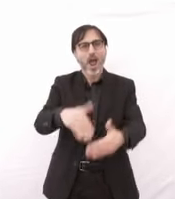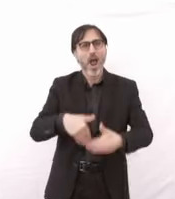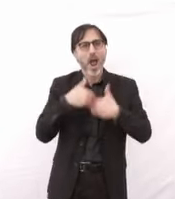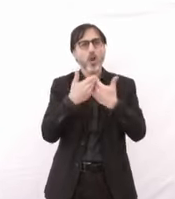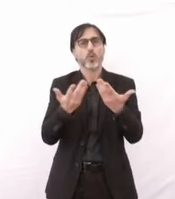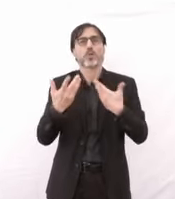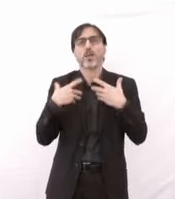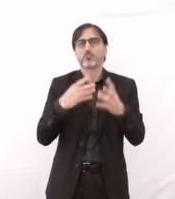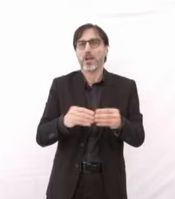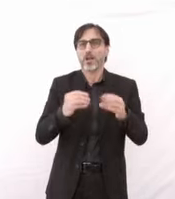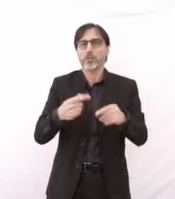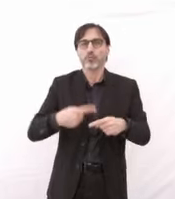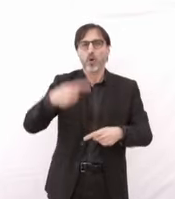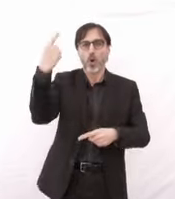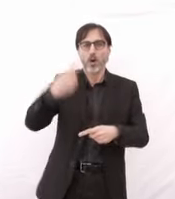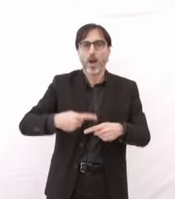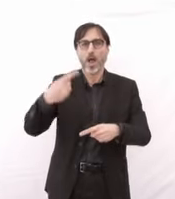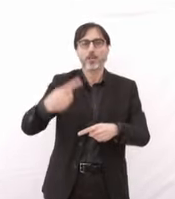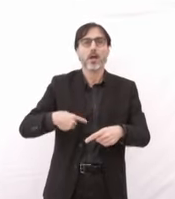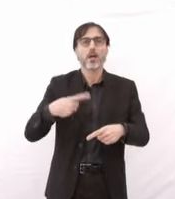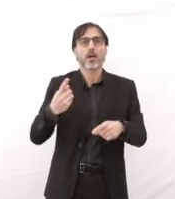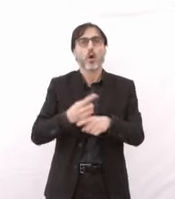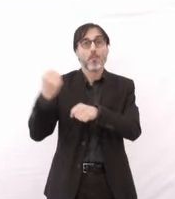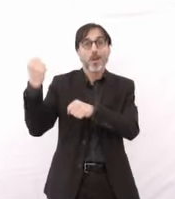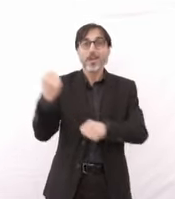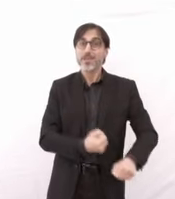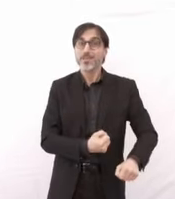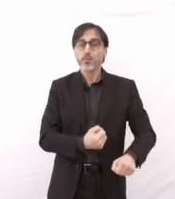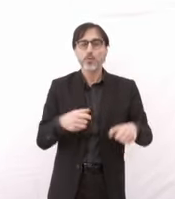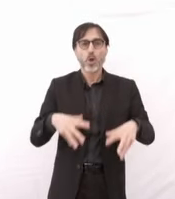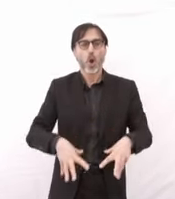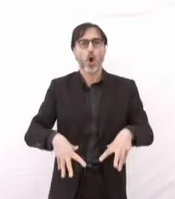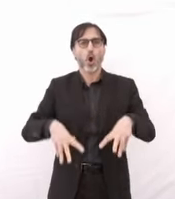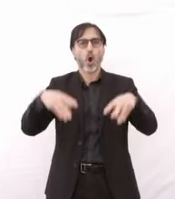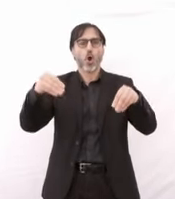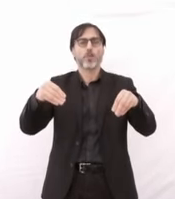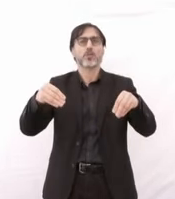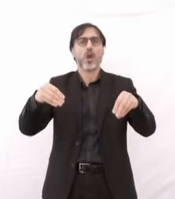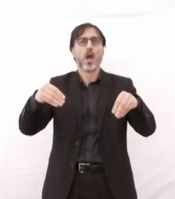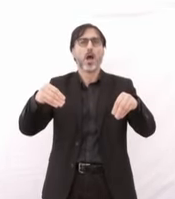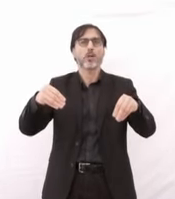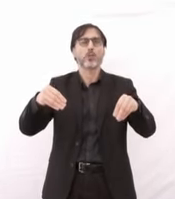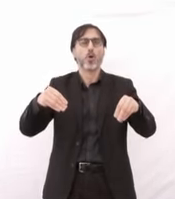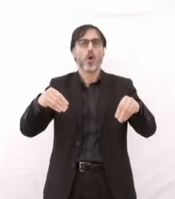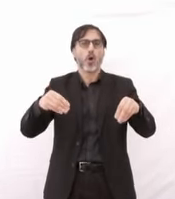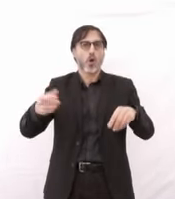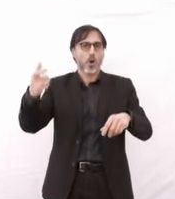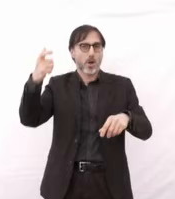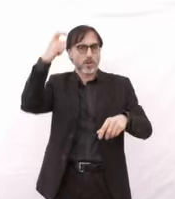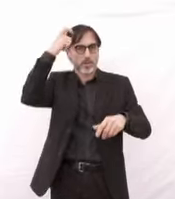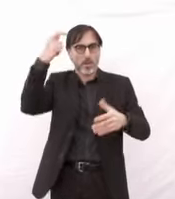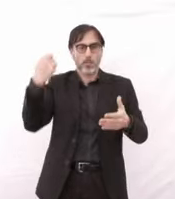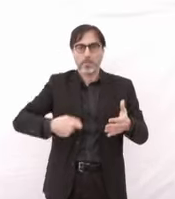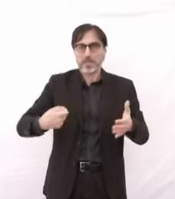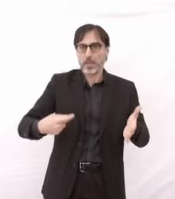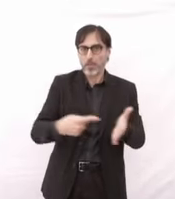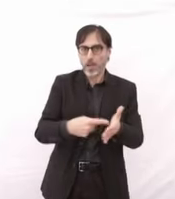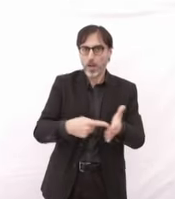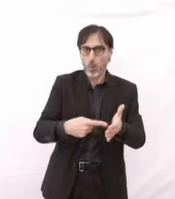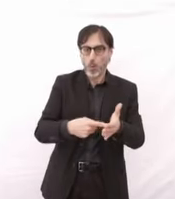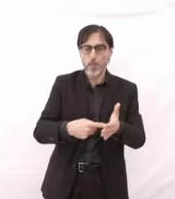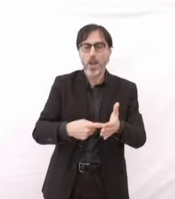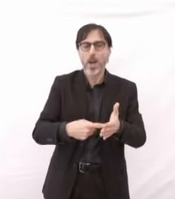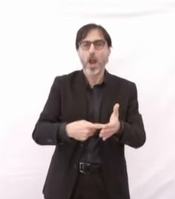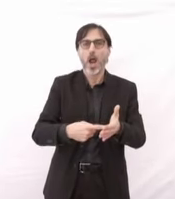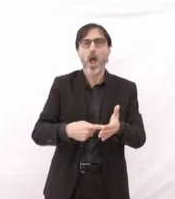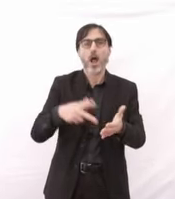aiutato a realizzare questa giornata. Dal punto di vista istituzionale siamo partiti dal Quirinale, quindi dall'alto patronato della